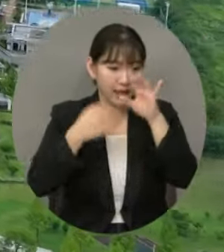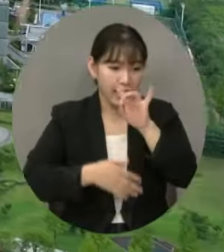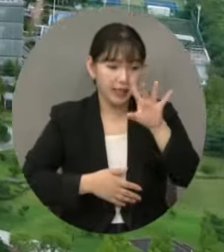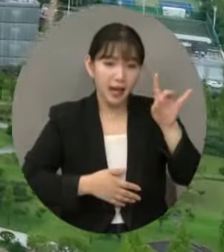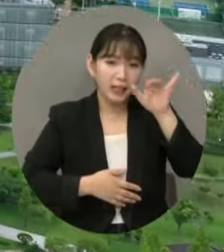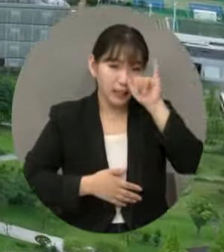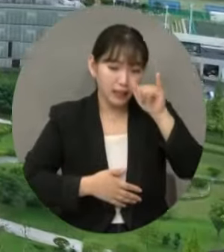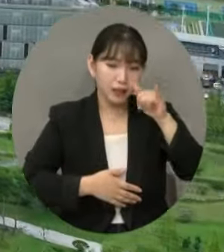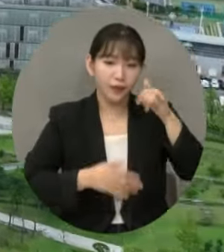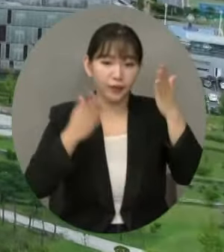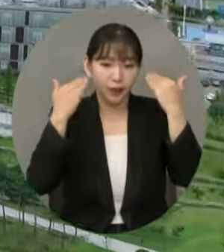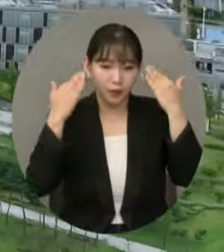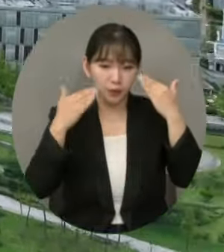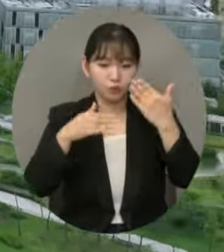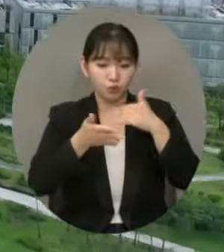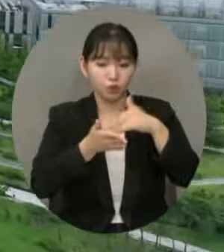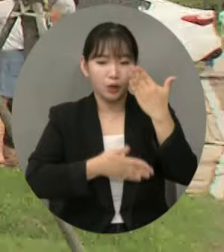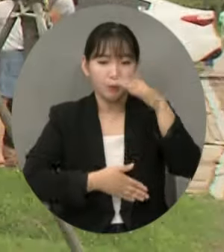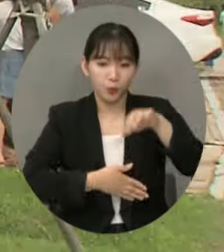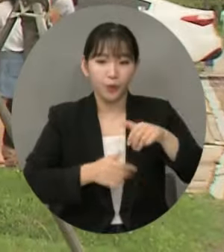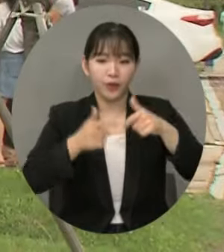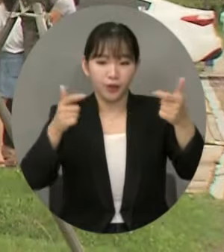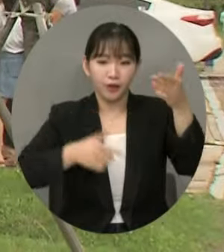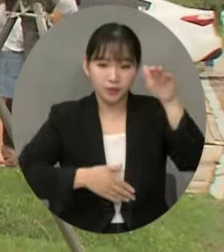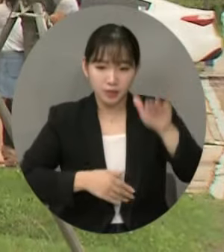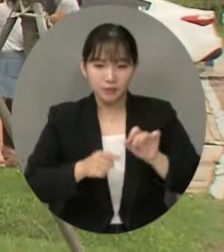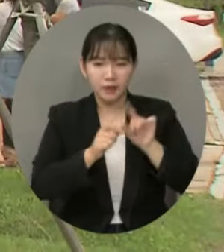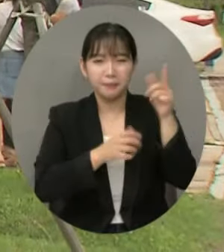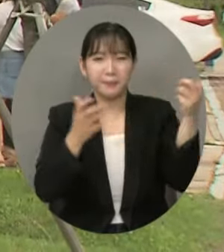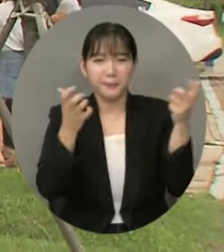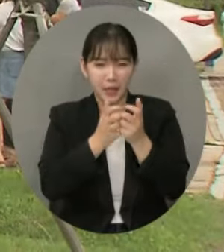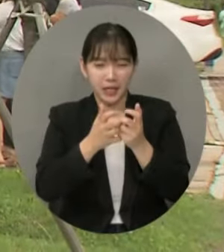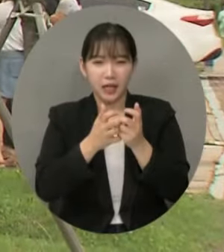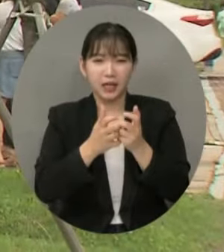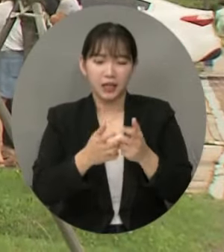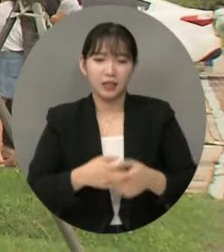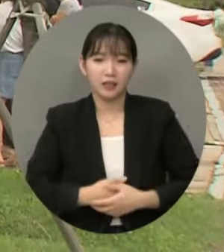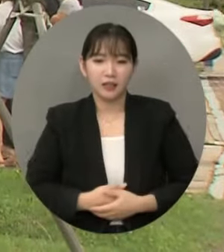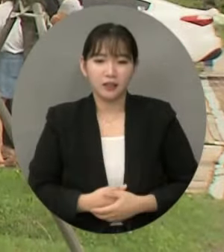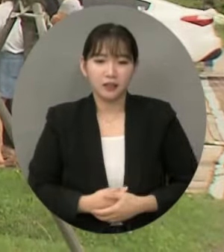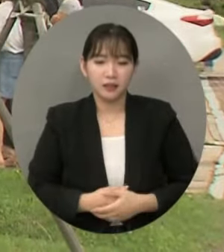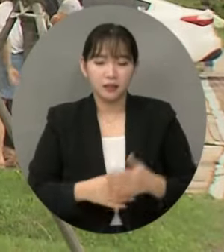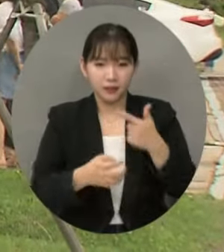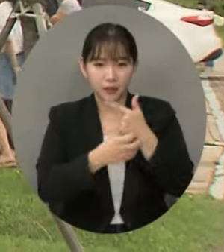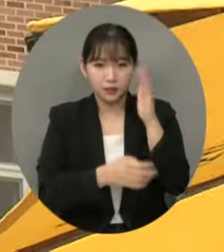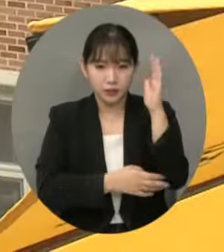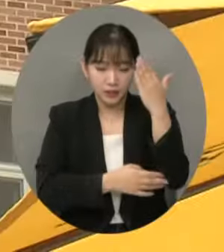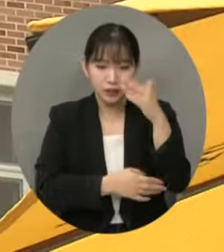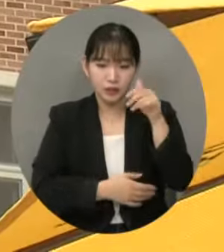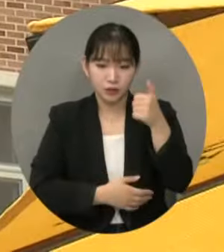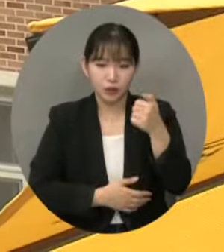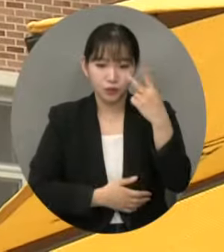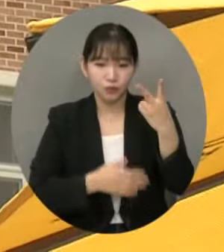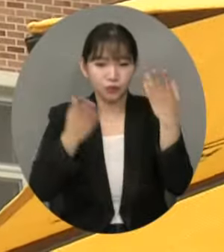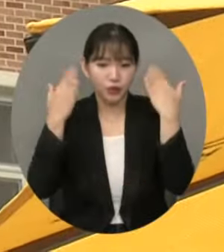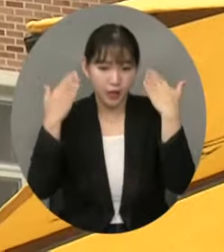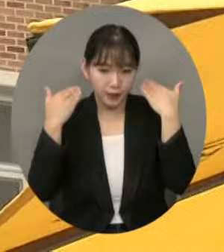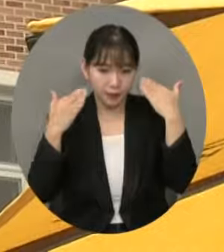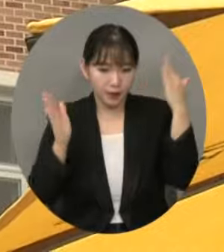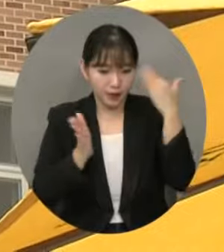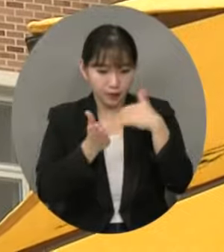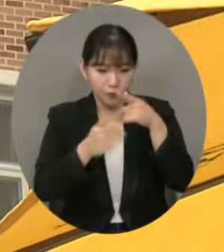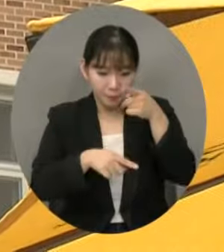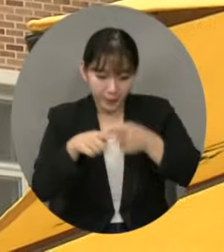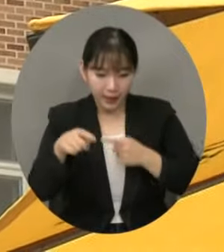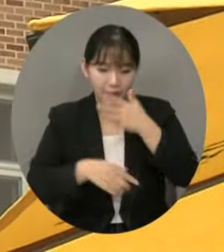내 학교는 9곳으로 늘었지만 대부분 과밀 상태입니다. 나주시 52개 교 전체 학생 수의